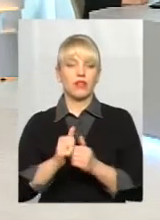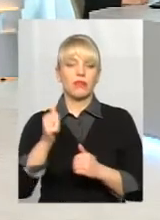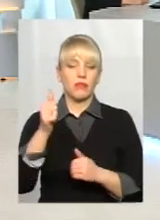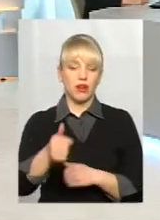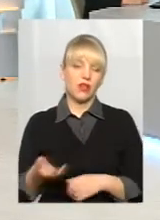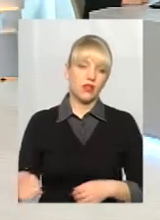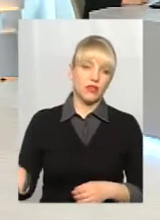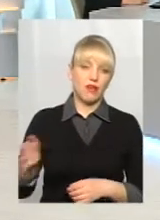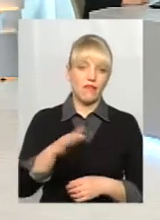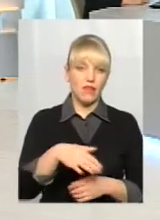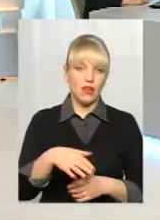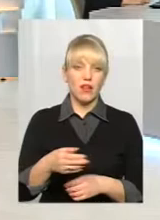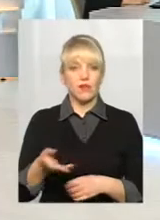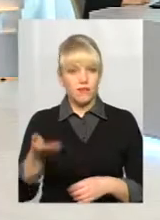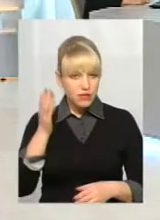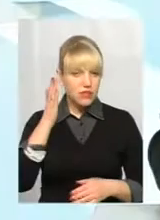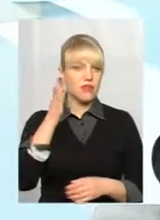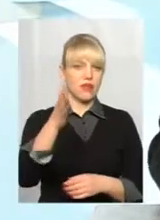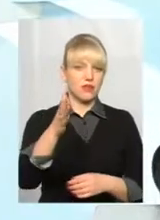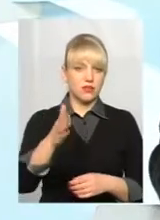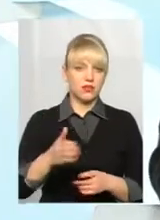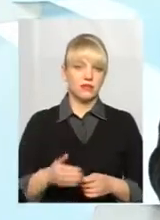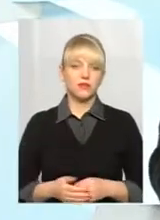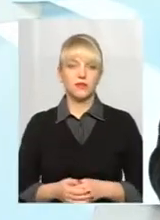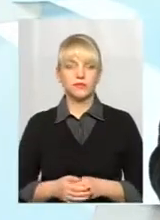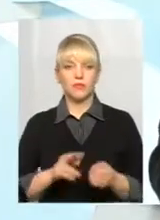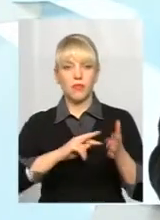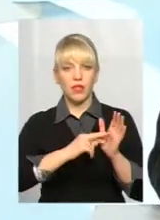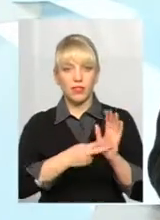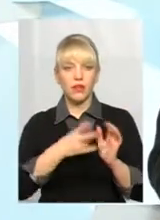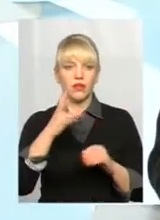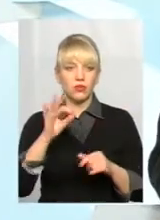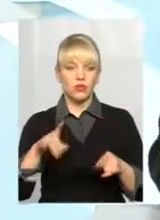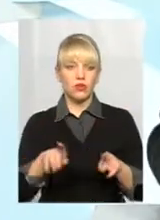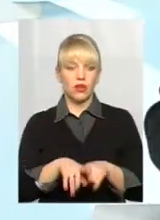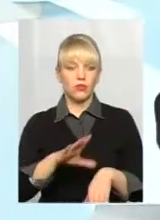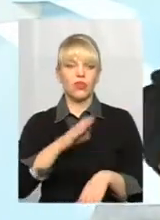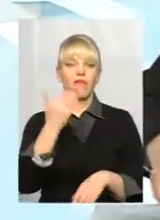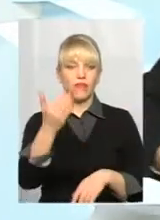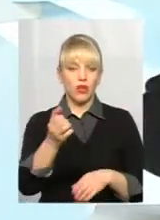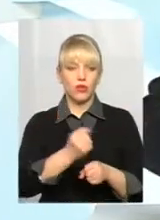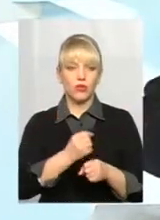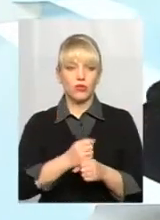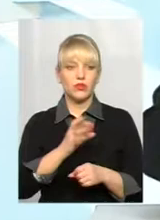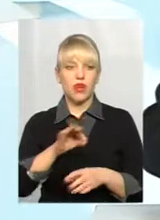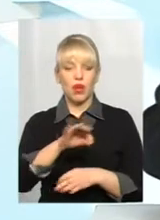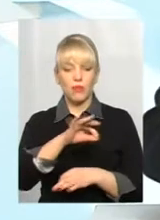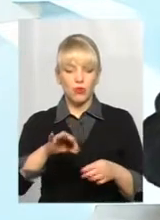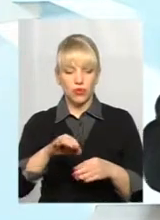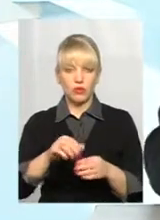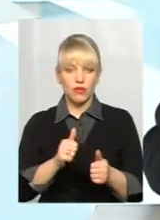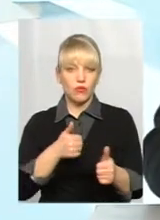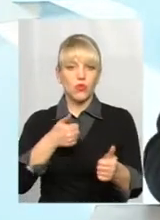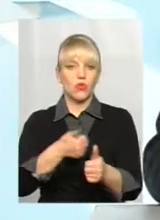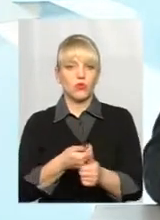давай. От, дадім там стране вугля, я вже шуткую. Ну, була так, ви робіть, а проєктант біжить вдогонку, малює